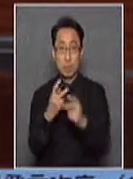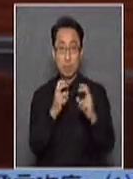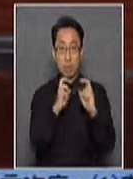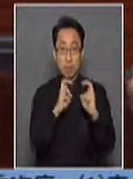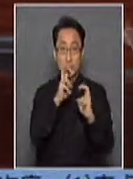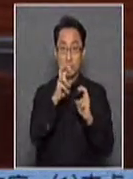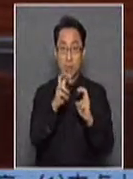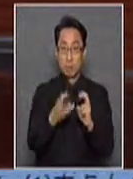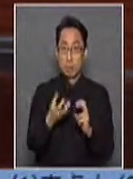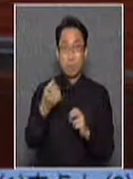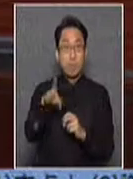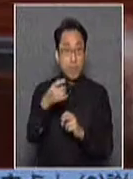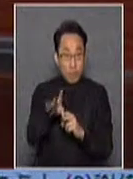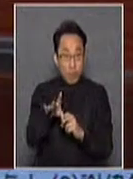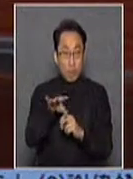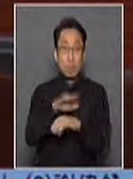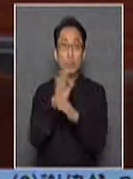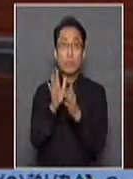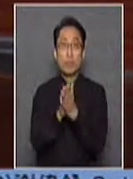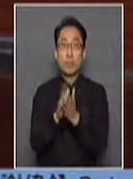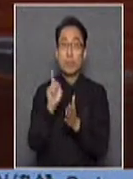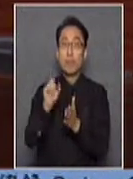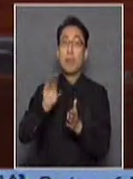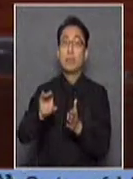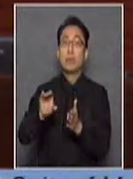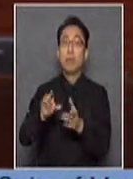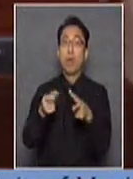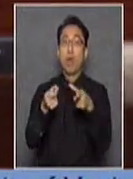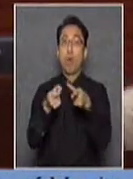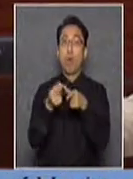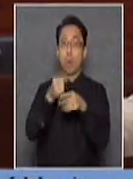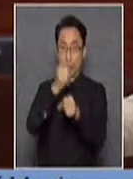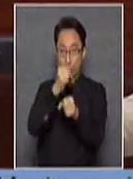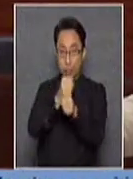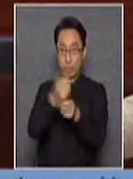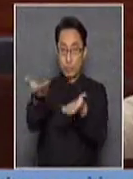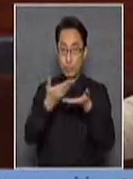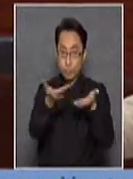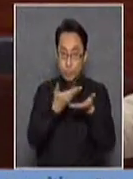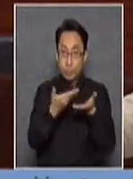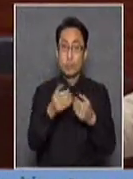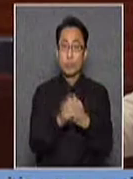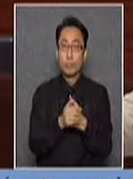喎，就接收咗數以百億嘅工務工程，跟住就透過地鐵揾錢。